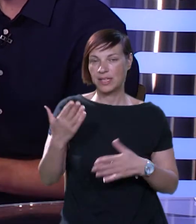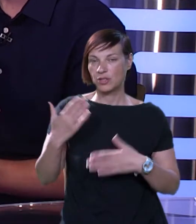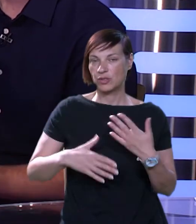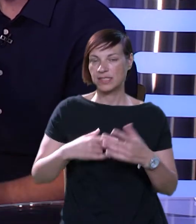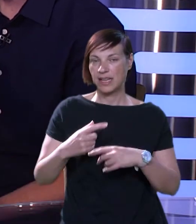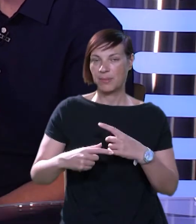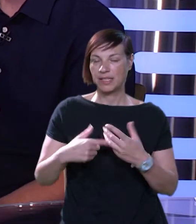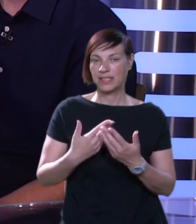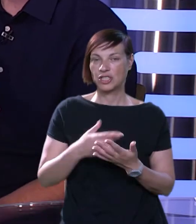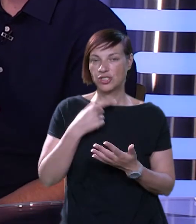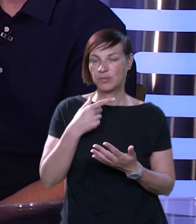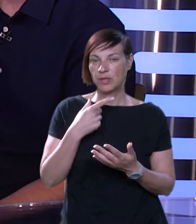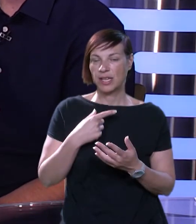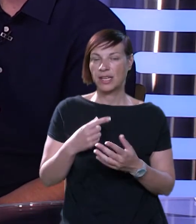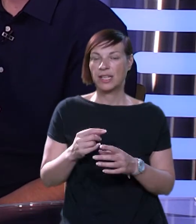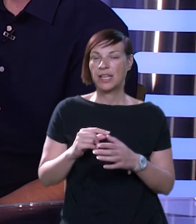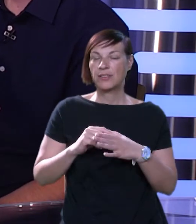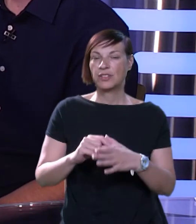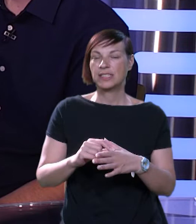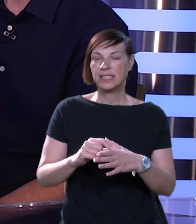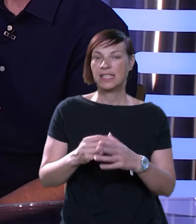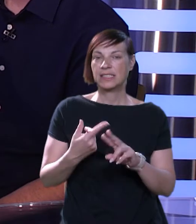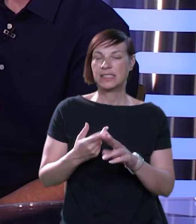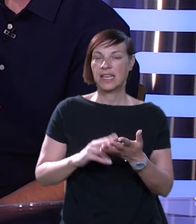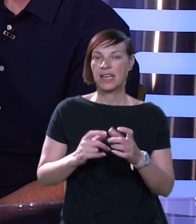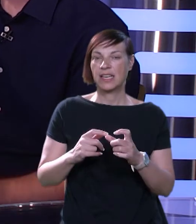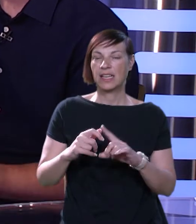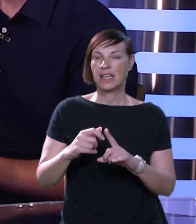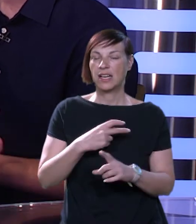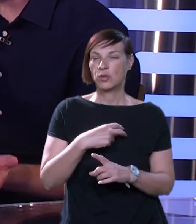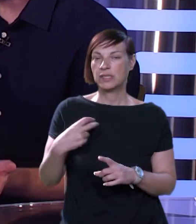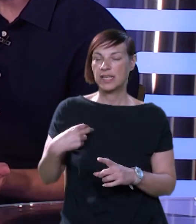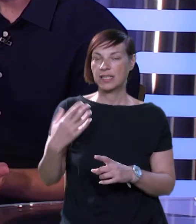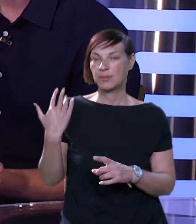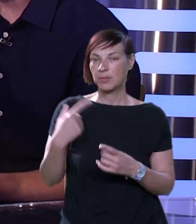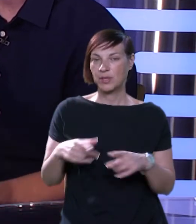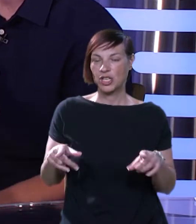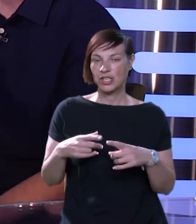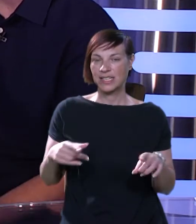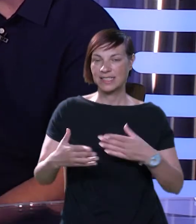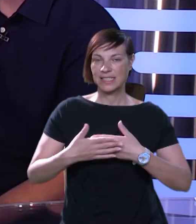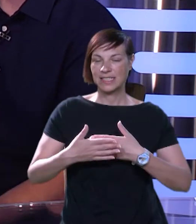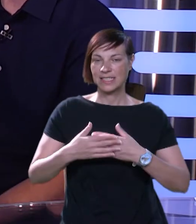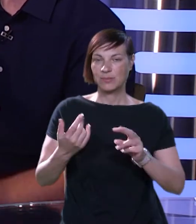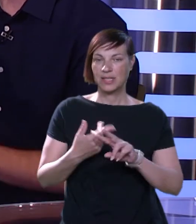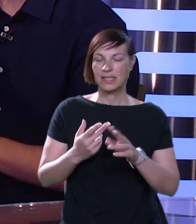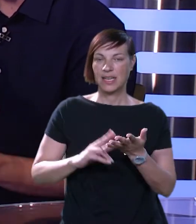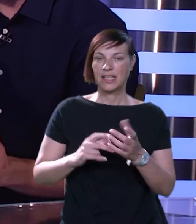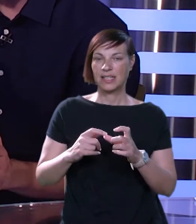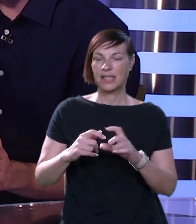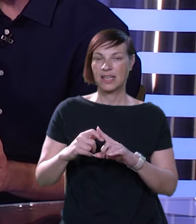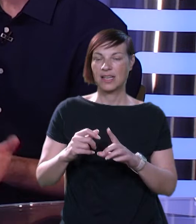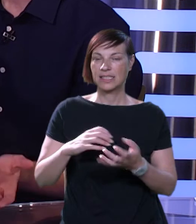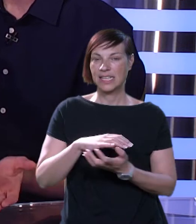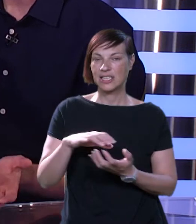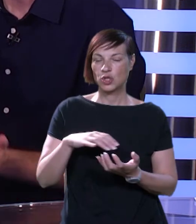s kraja novin mandata, što smo rekli, intendantice HNK u Zagrebu, se održao jedan koncert nedavno ispred HNK, gdje su